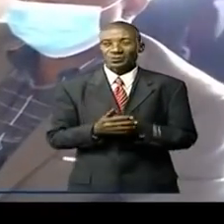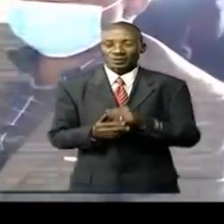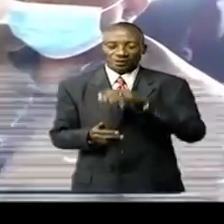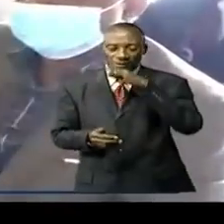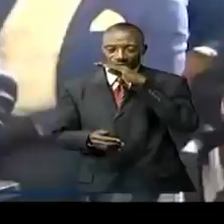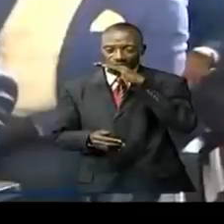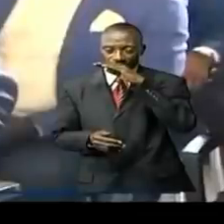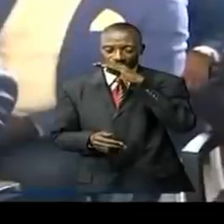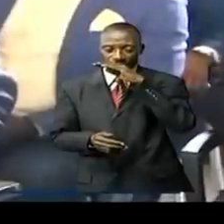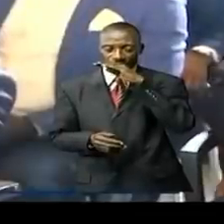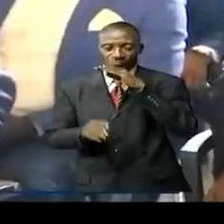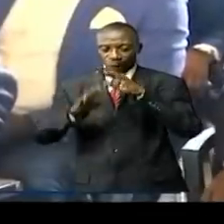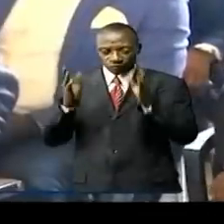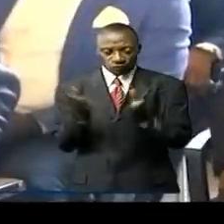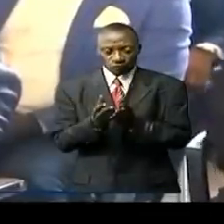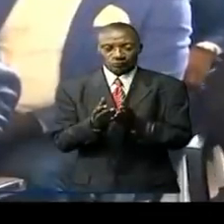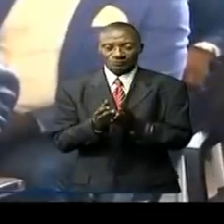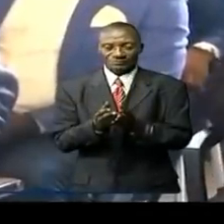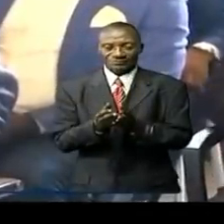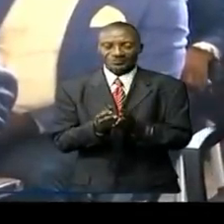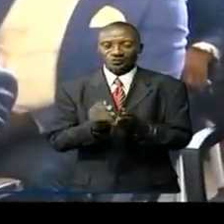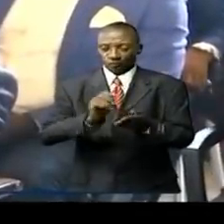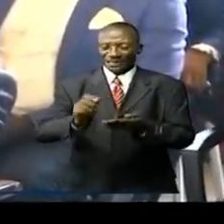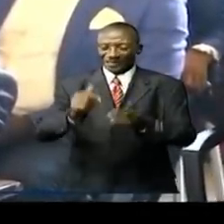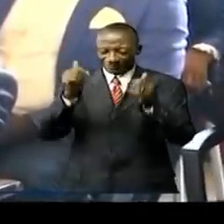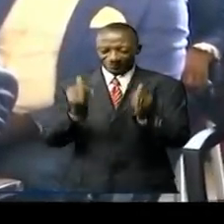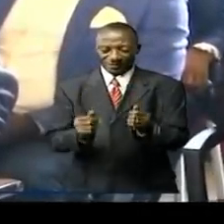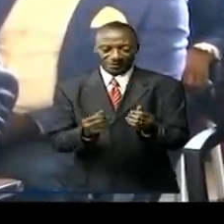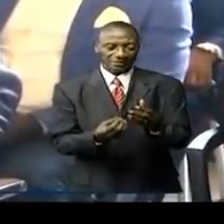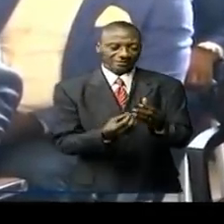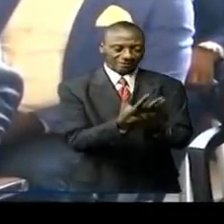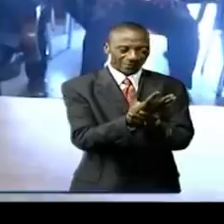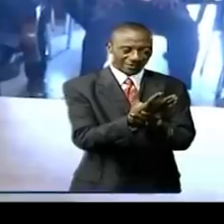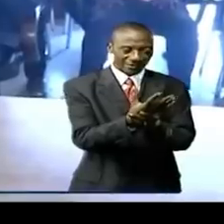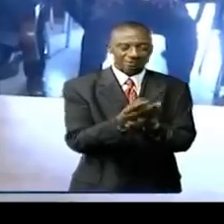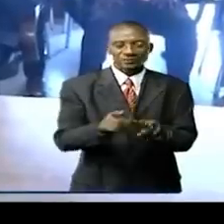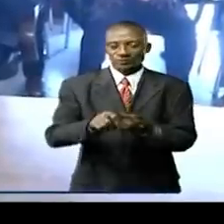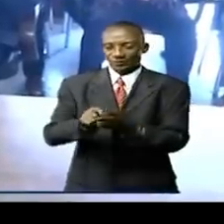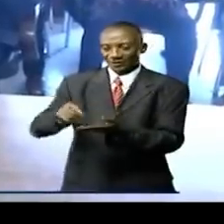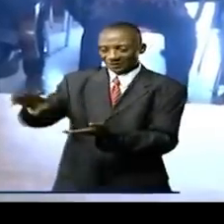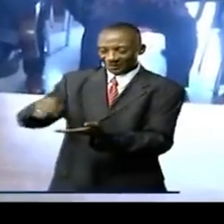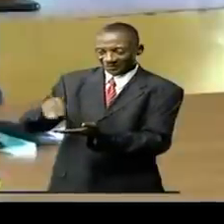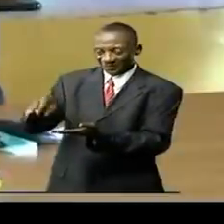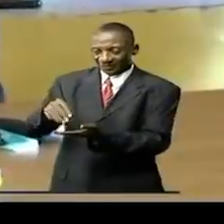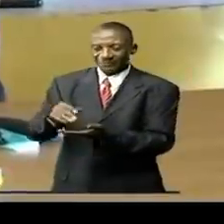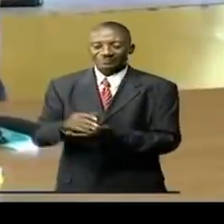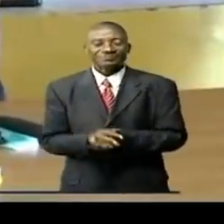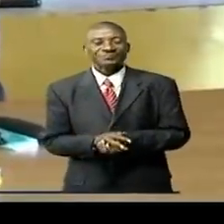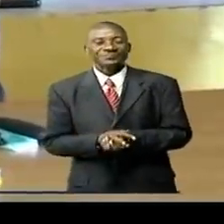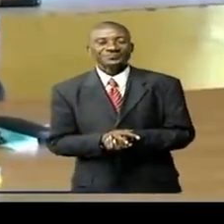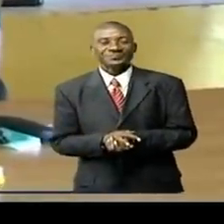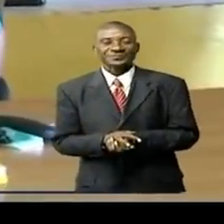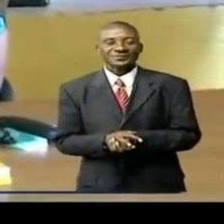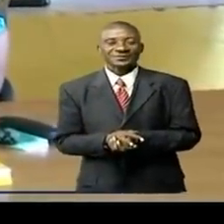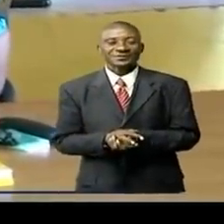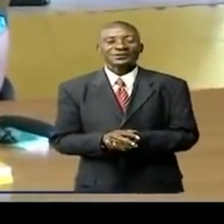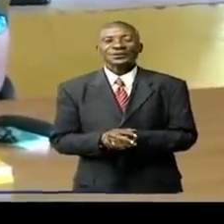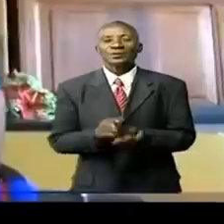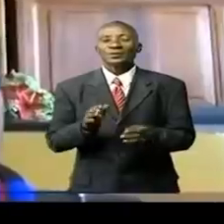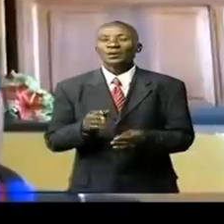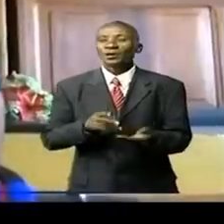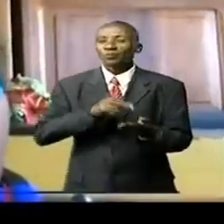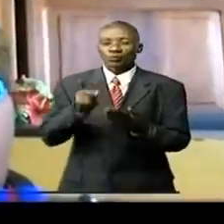et en dépenses à hauteur de 177 milliards 66 millions 639 000 francs congolais, ce projet